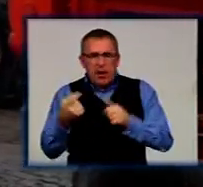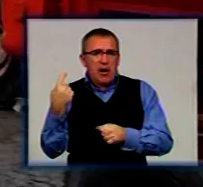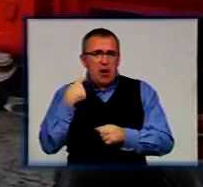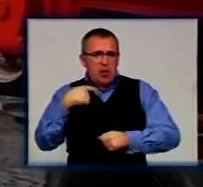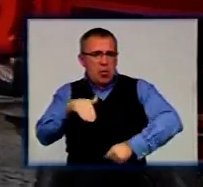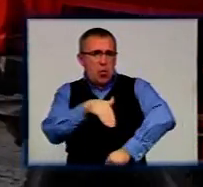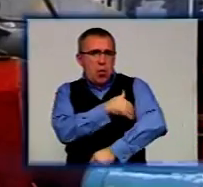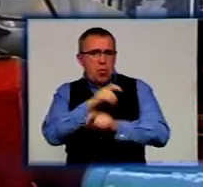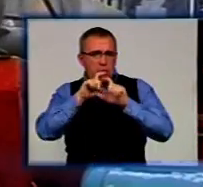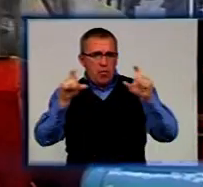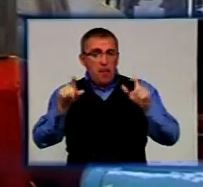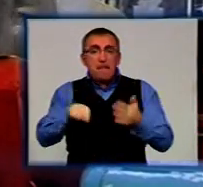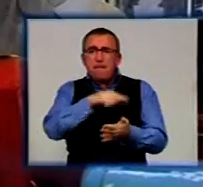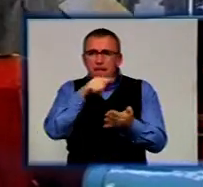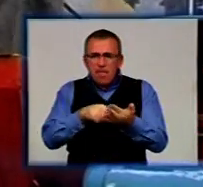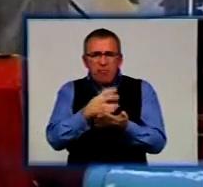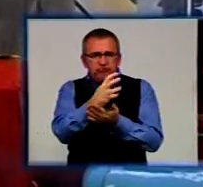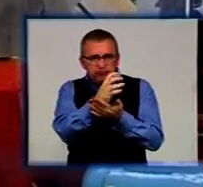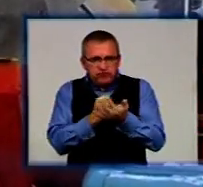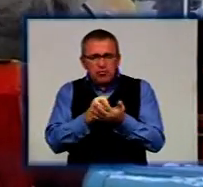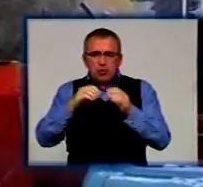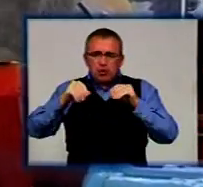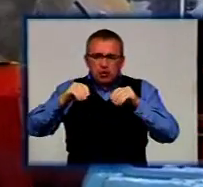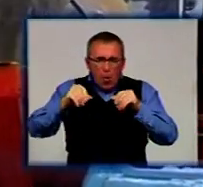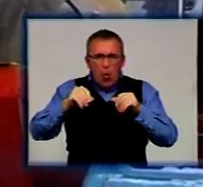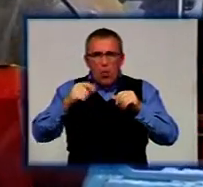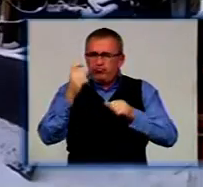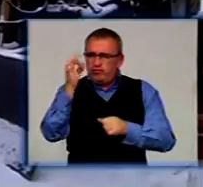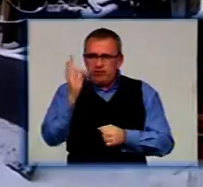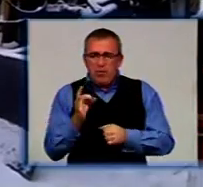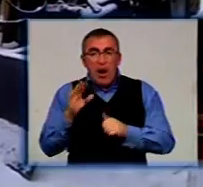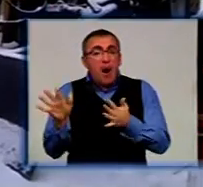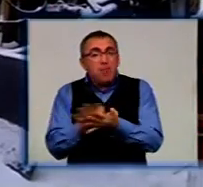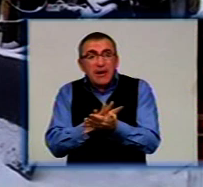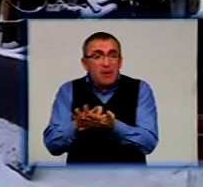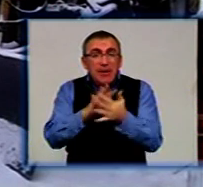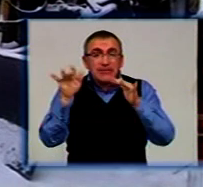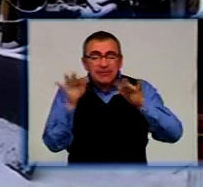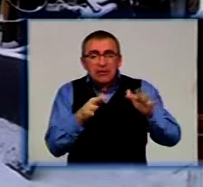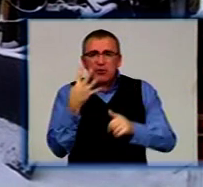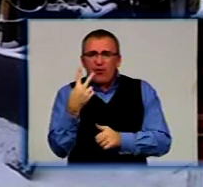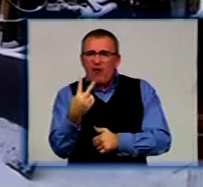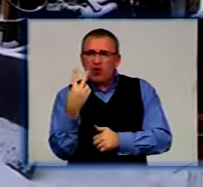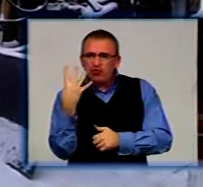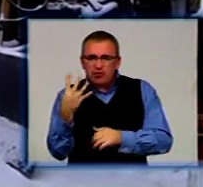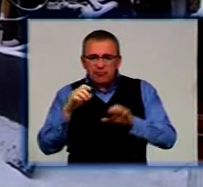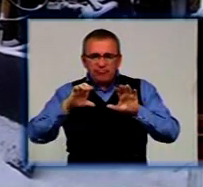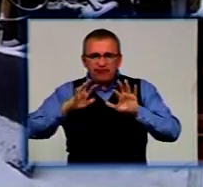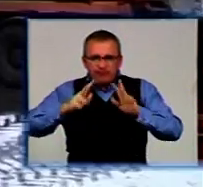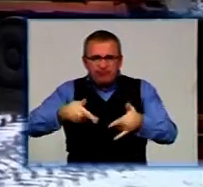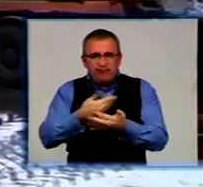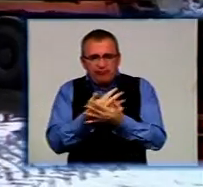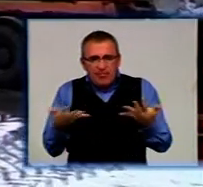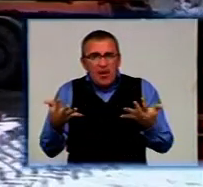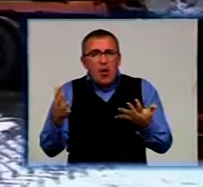кіровоградські комунальники. Кажуть, місто забезпечене сольовою сумішю на 100%. А прибирати сніг будуть 24 одиниці снігозбиральної техніки.